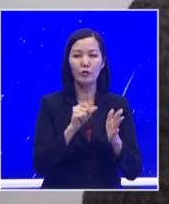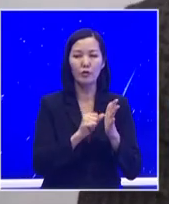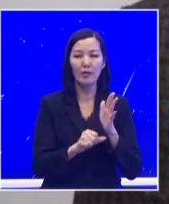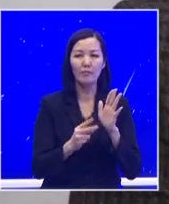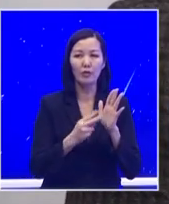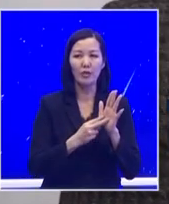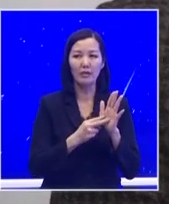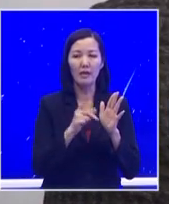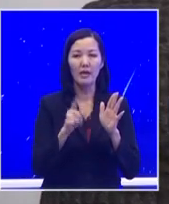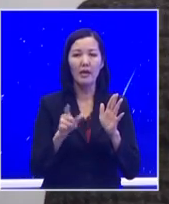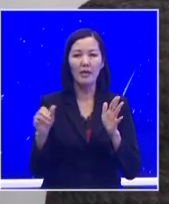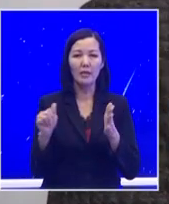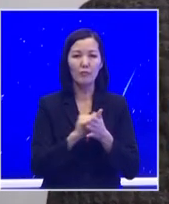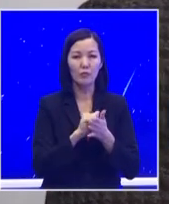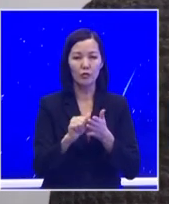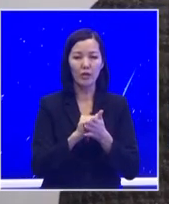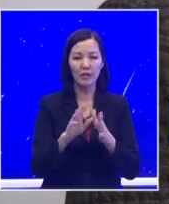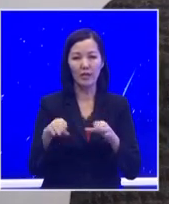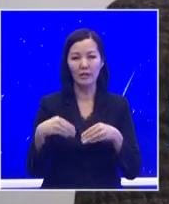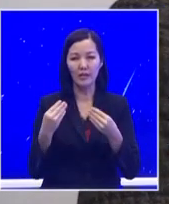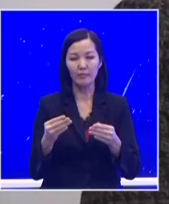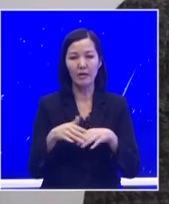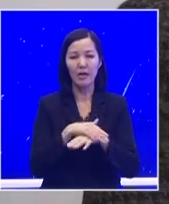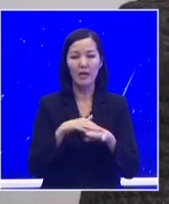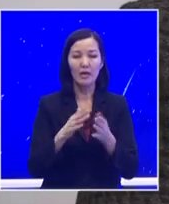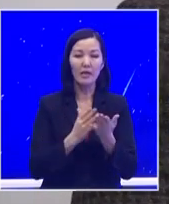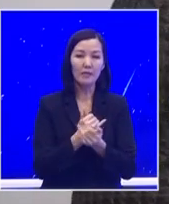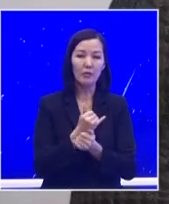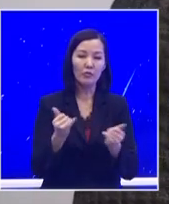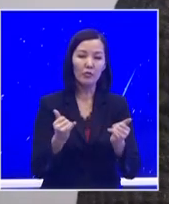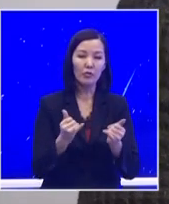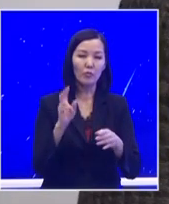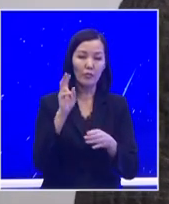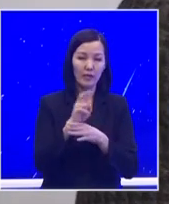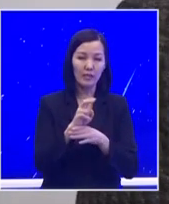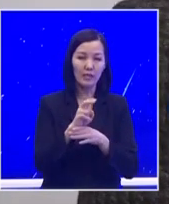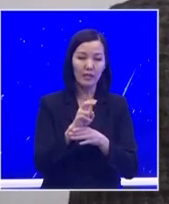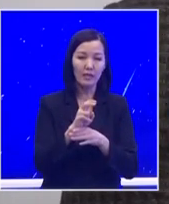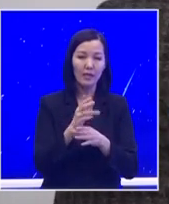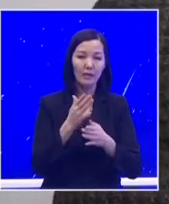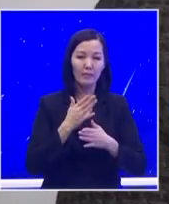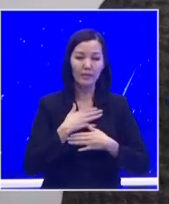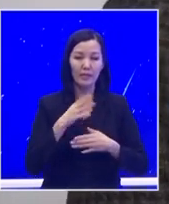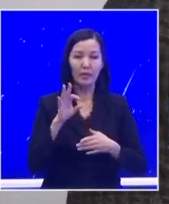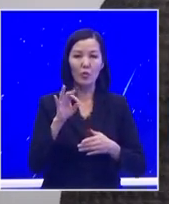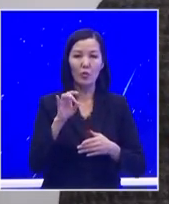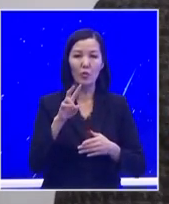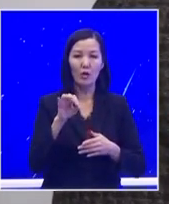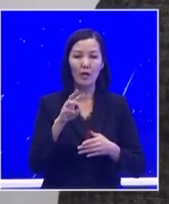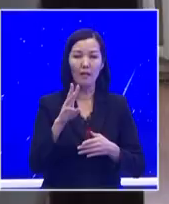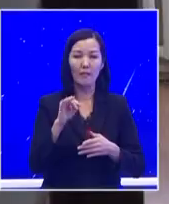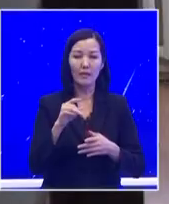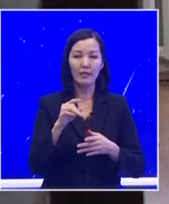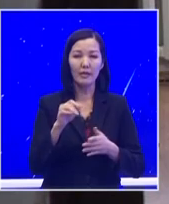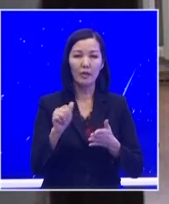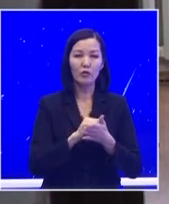1167 адам құжаттарын тапсырып жаңа халықты қызмет көрсету орталыққа бізден орылма мәртебесін жаңа